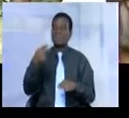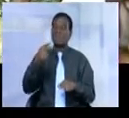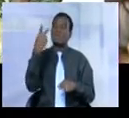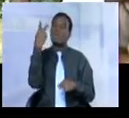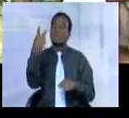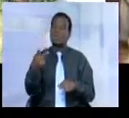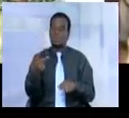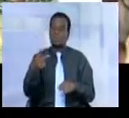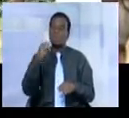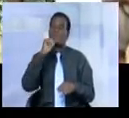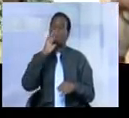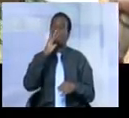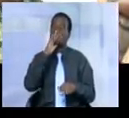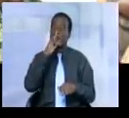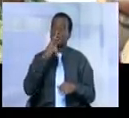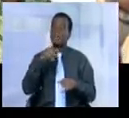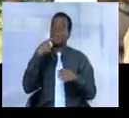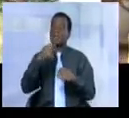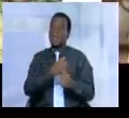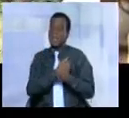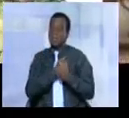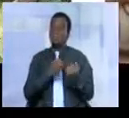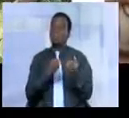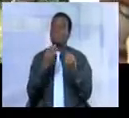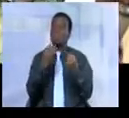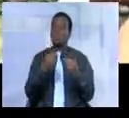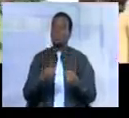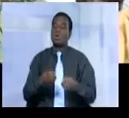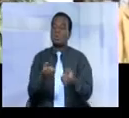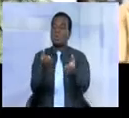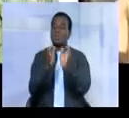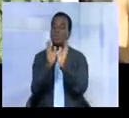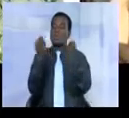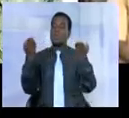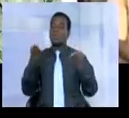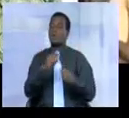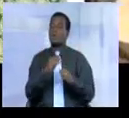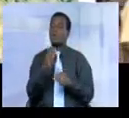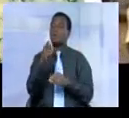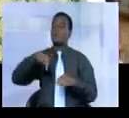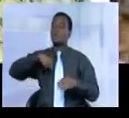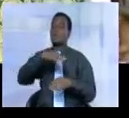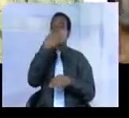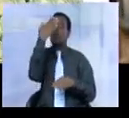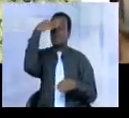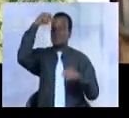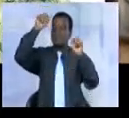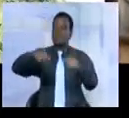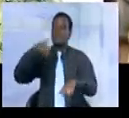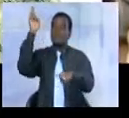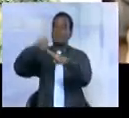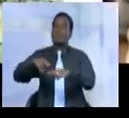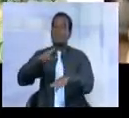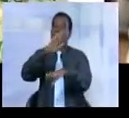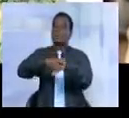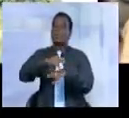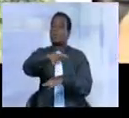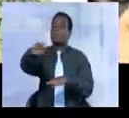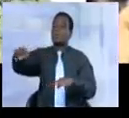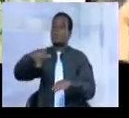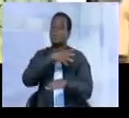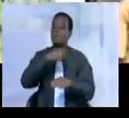au grand cœur ont bien voulu nous ouvrir leurs bras. Nous savons que nous pouvons compter sur vous